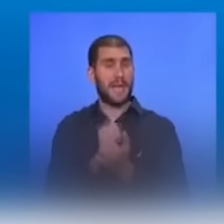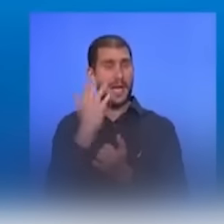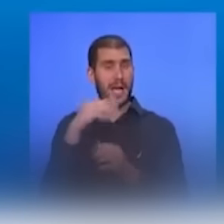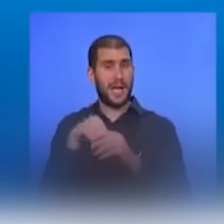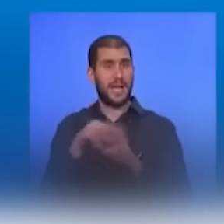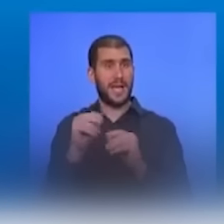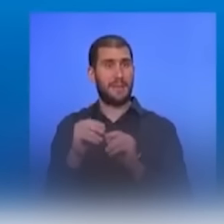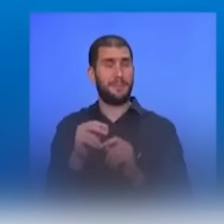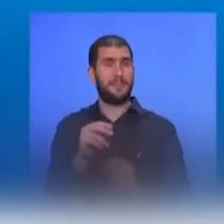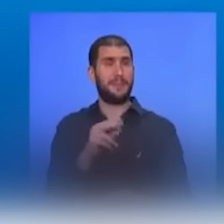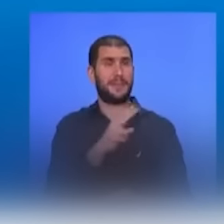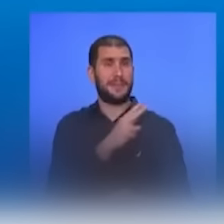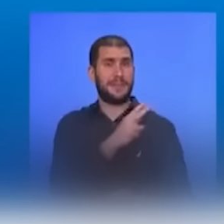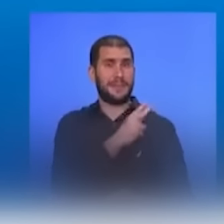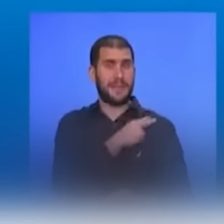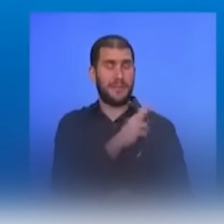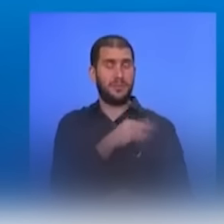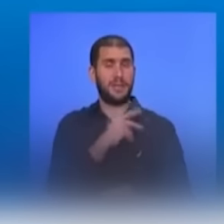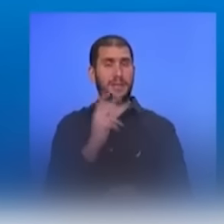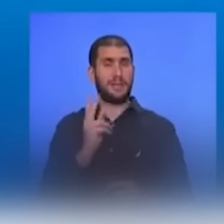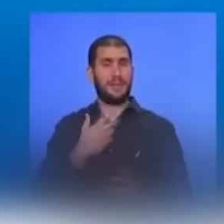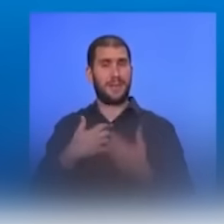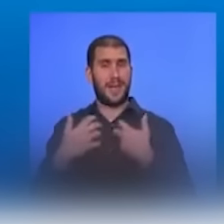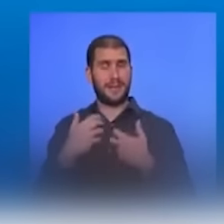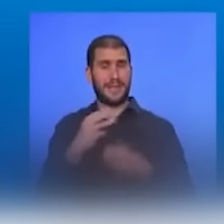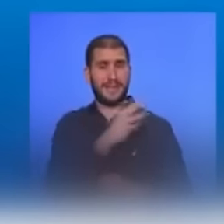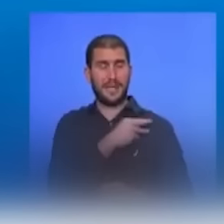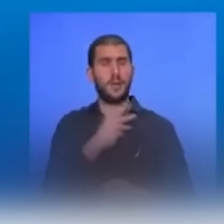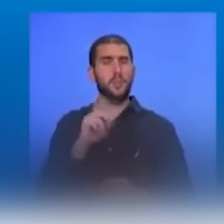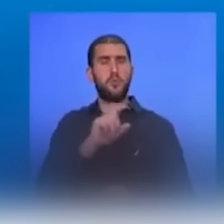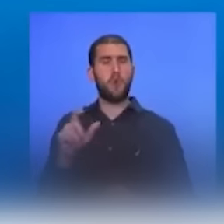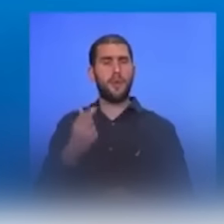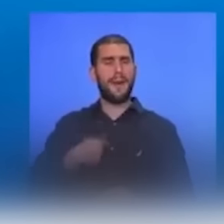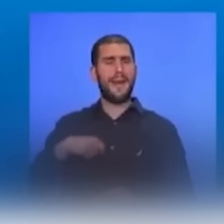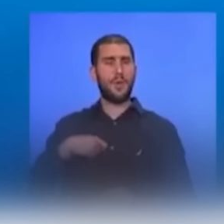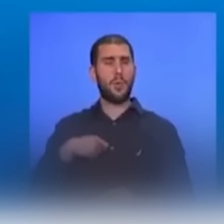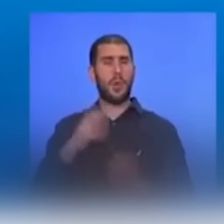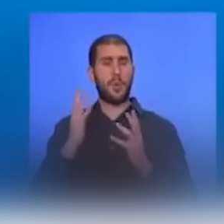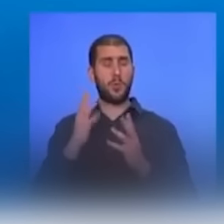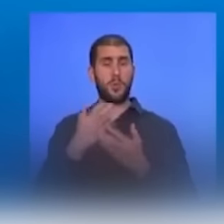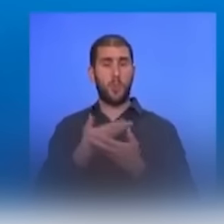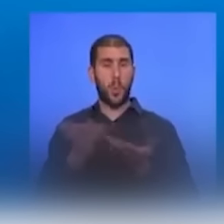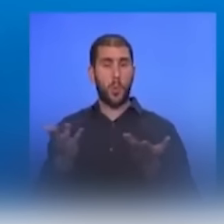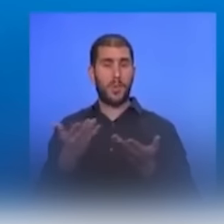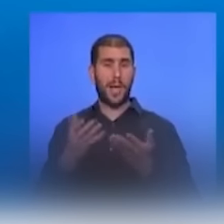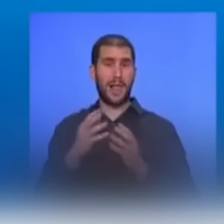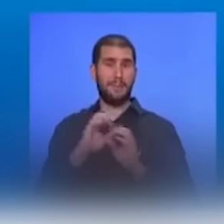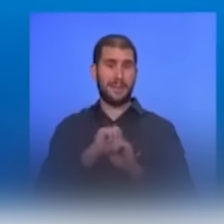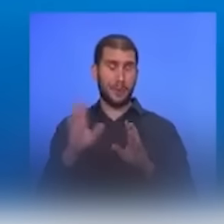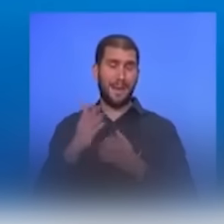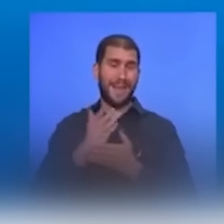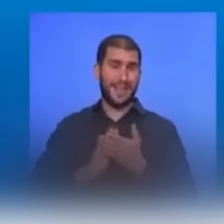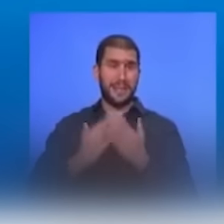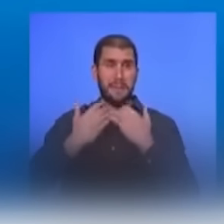הסגן שהתחזה לסרן, שמואשם בריגול חמור, הפרשה שהותרה לפרסום באופן חלקי,